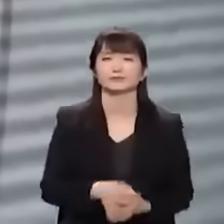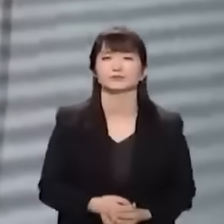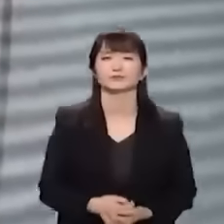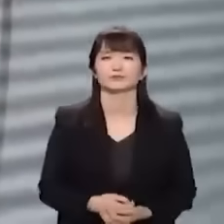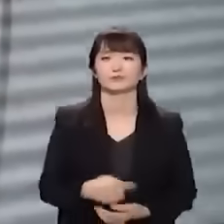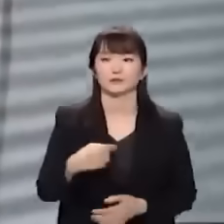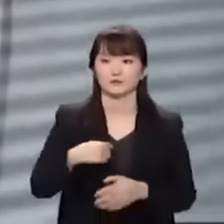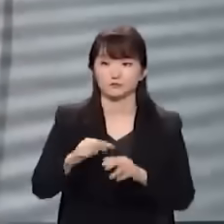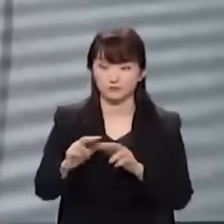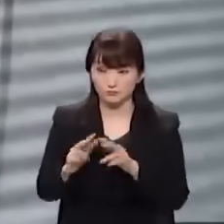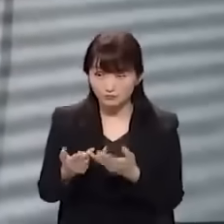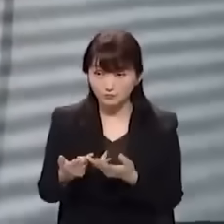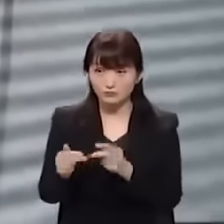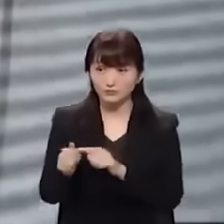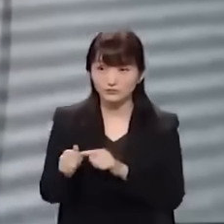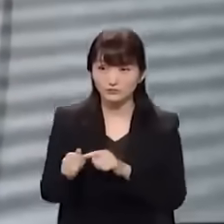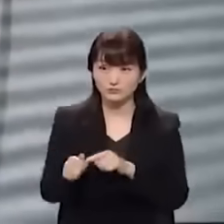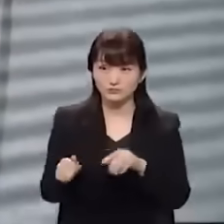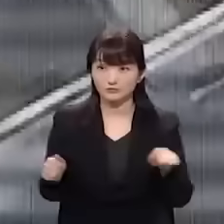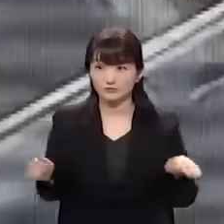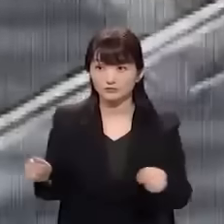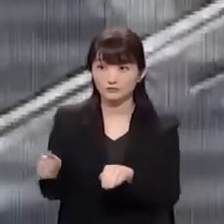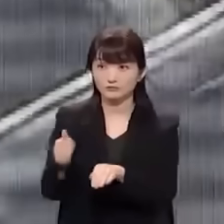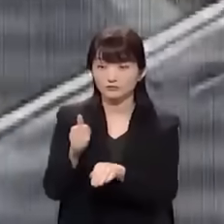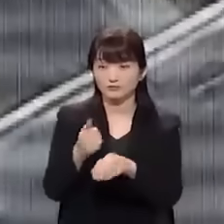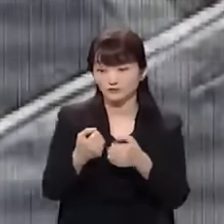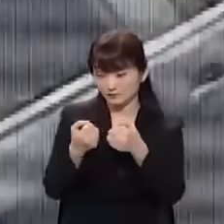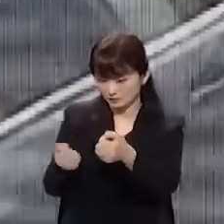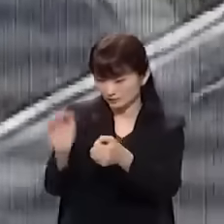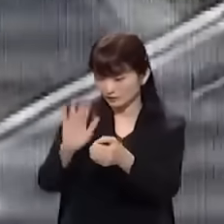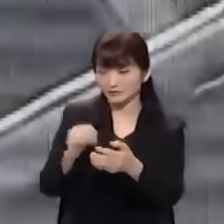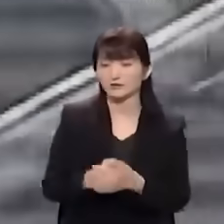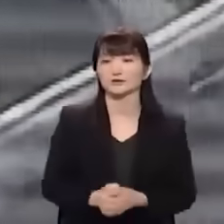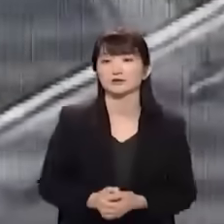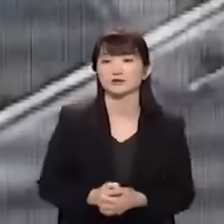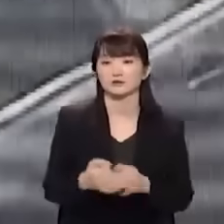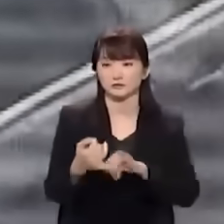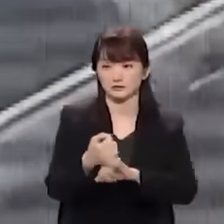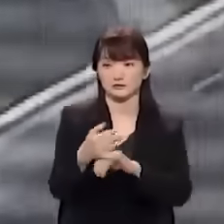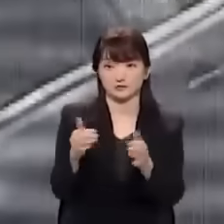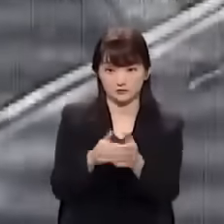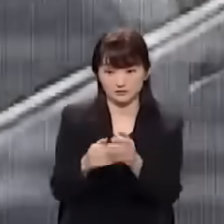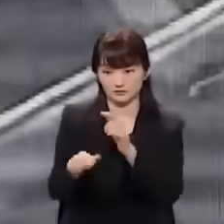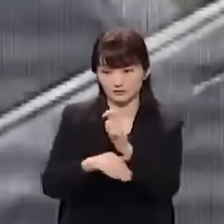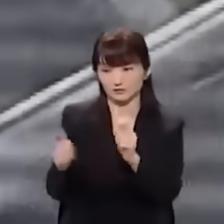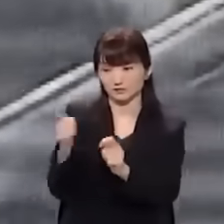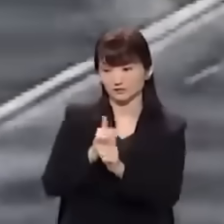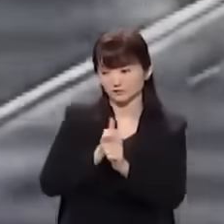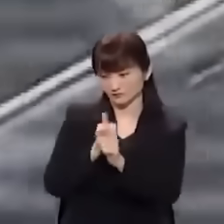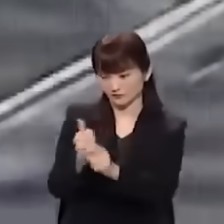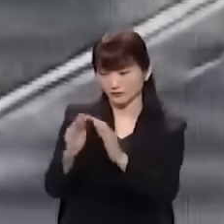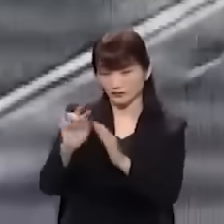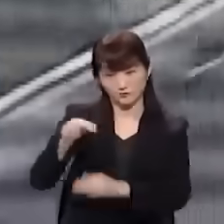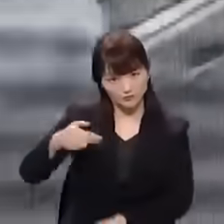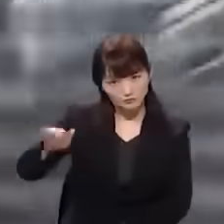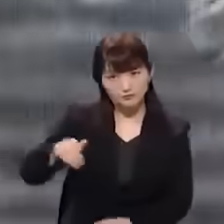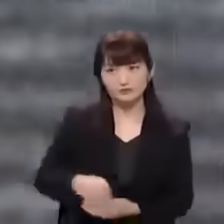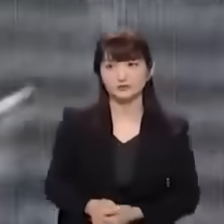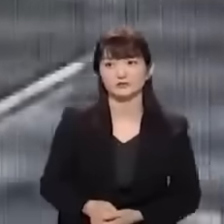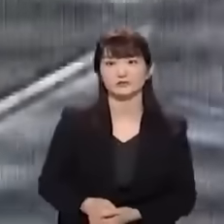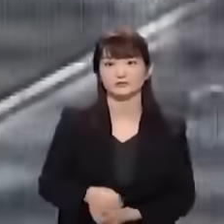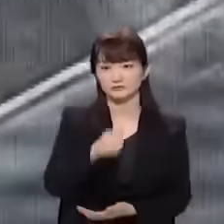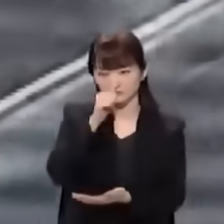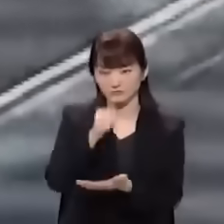어 본인은 차를 가져가지도 않았고 다 약속이 끝난 후에 택시를 타고 기과 했다고 합니다 는 지금